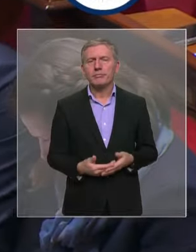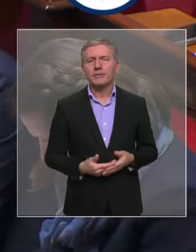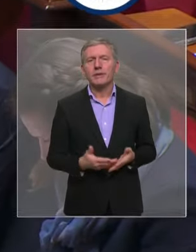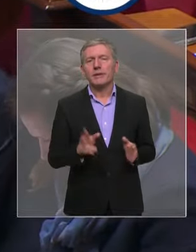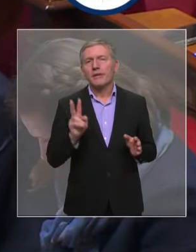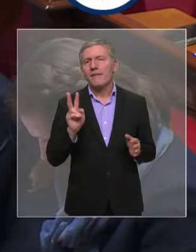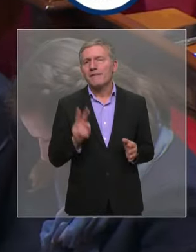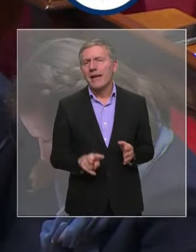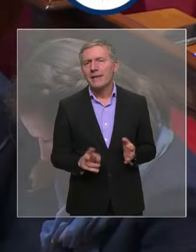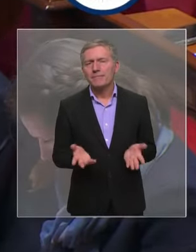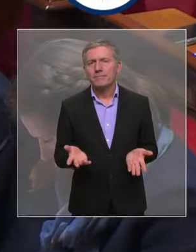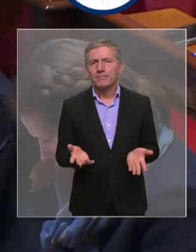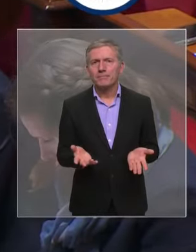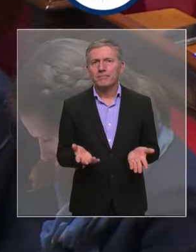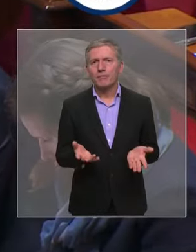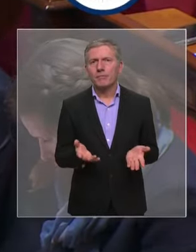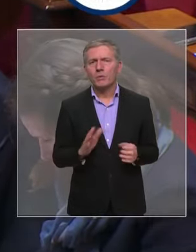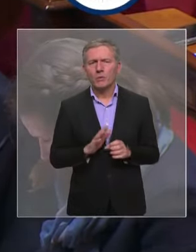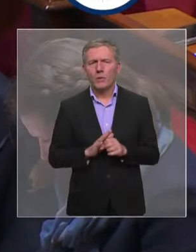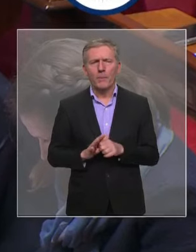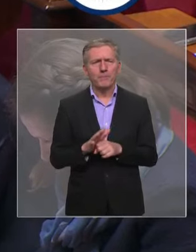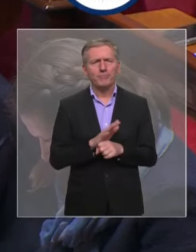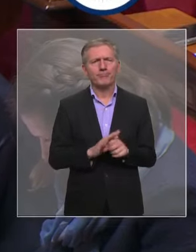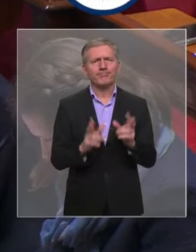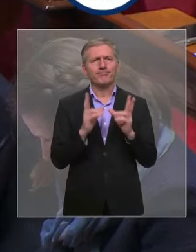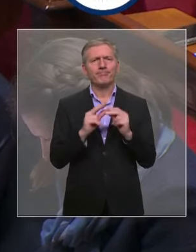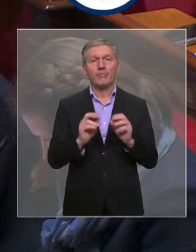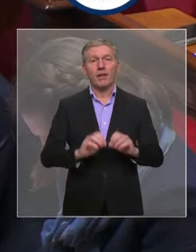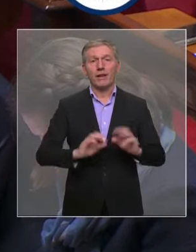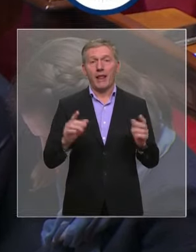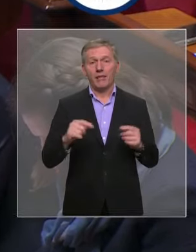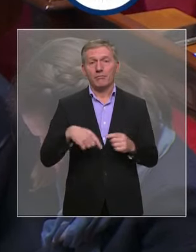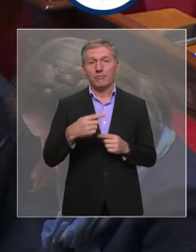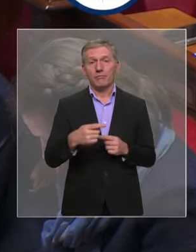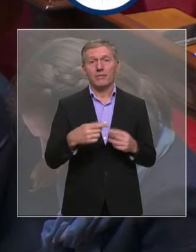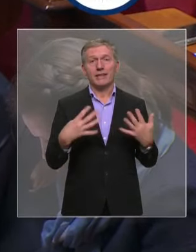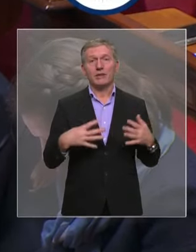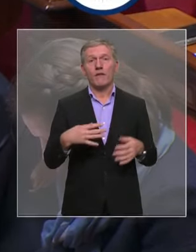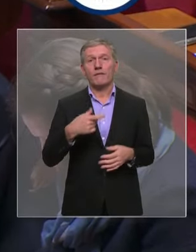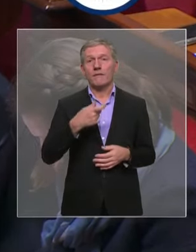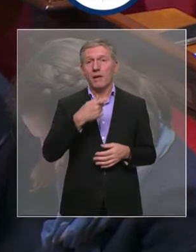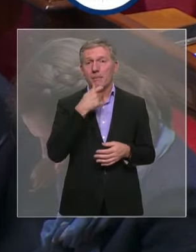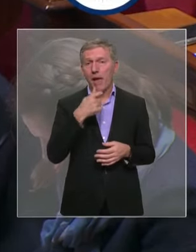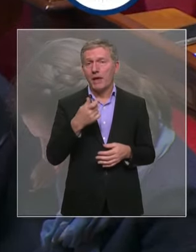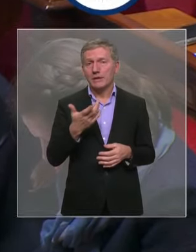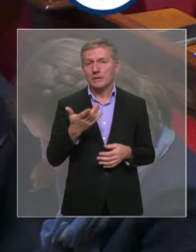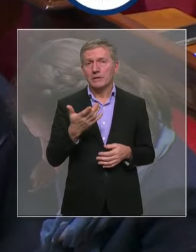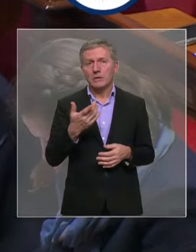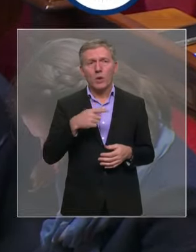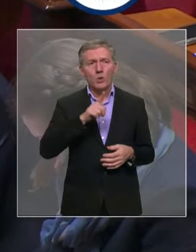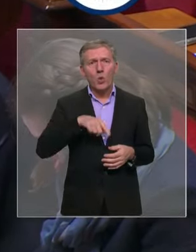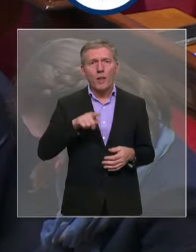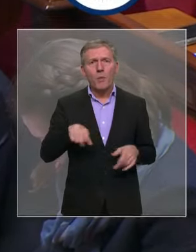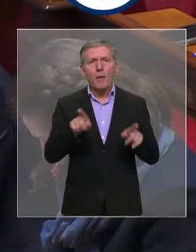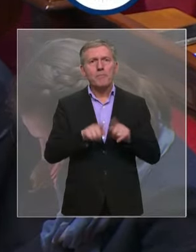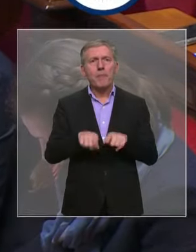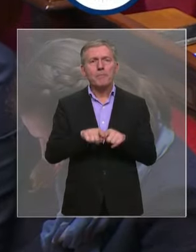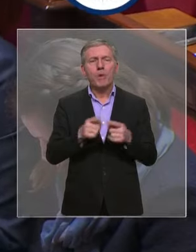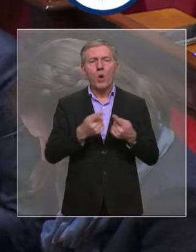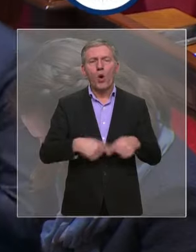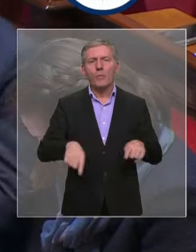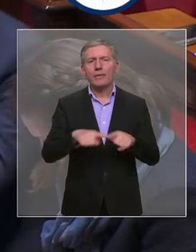Pour être totalement clair, dans quelques jours, le 19 mars, nous aurons, comme tous les mois, le comité de